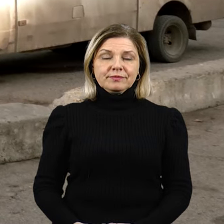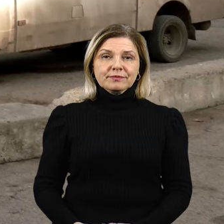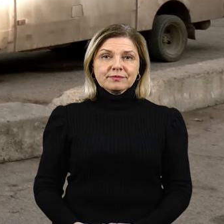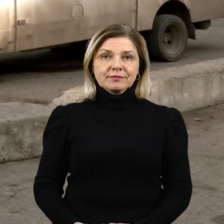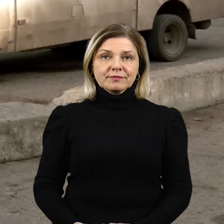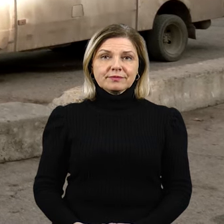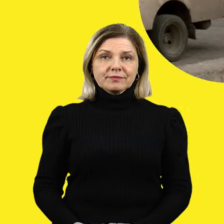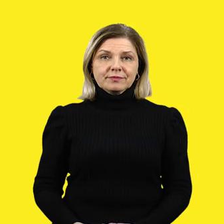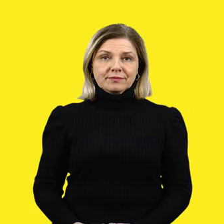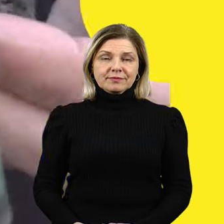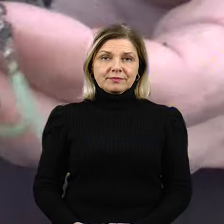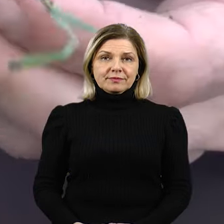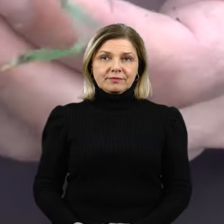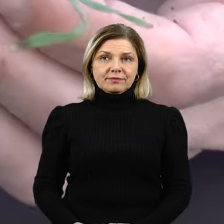Миколаїв.